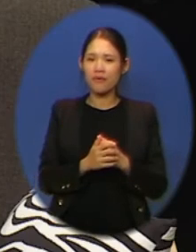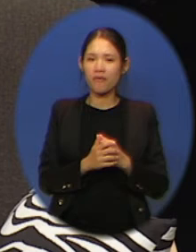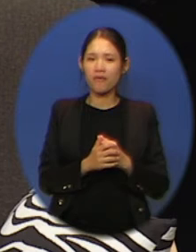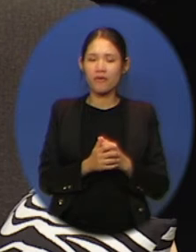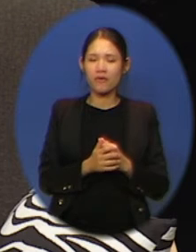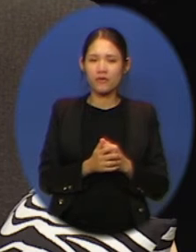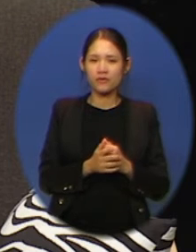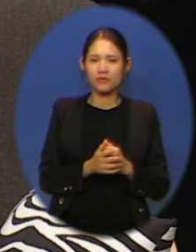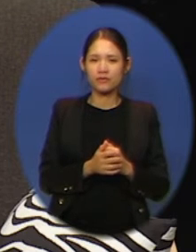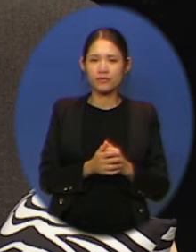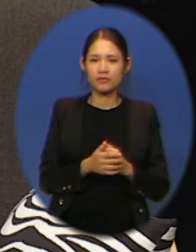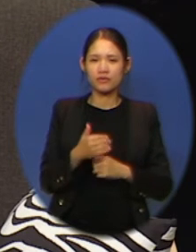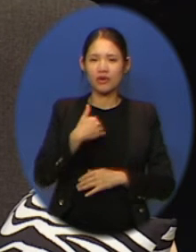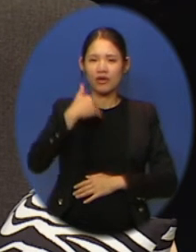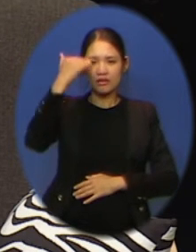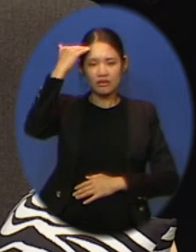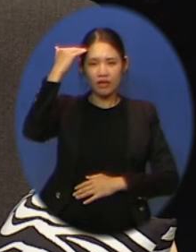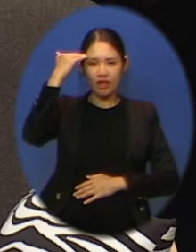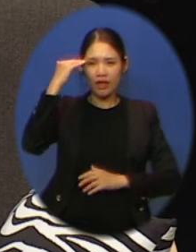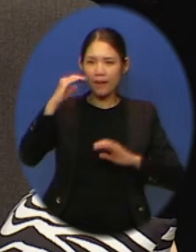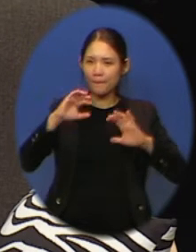나는 그 대한민국이 아마